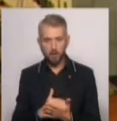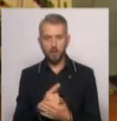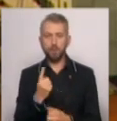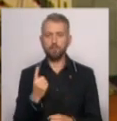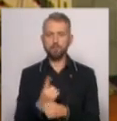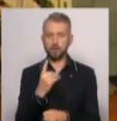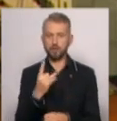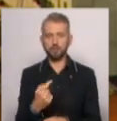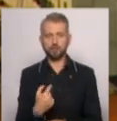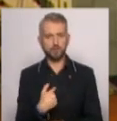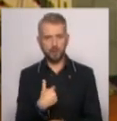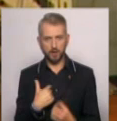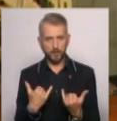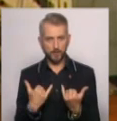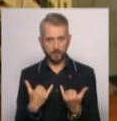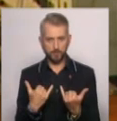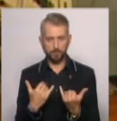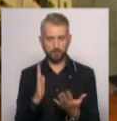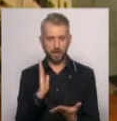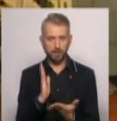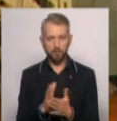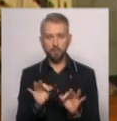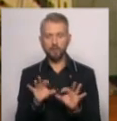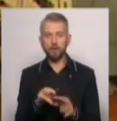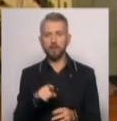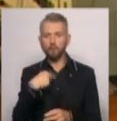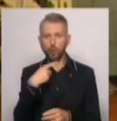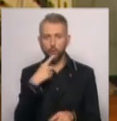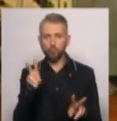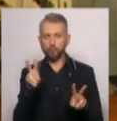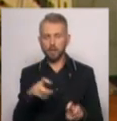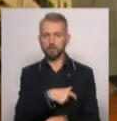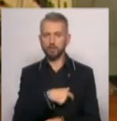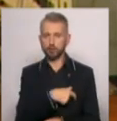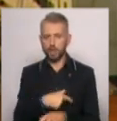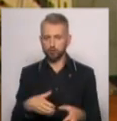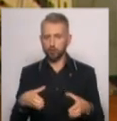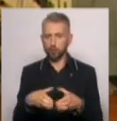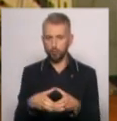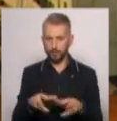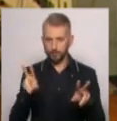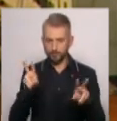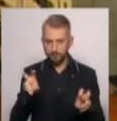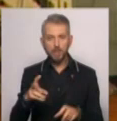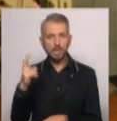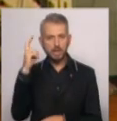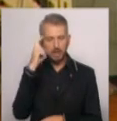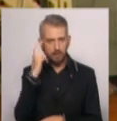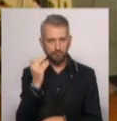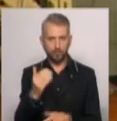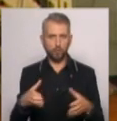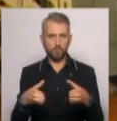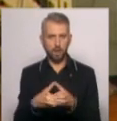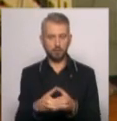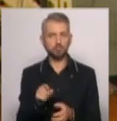я в прямому ефірі виголошую назву саме депутатської групи «Київська команда». Пан Сергій – це перший представник